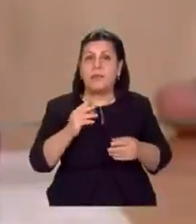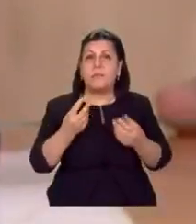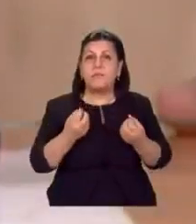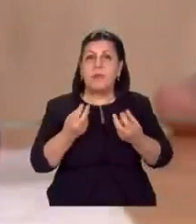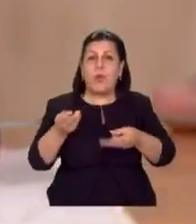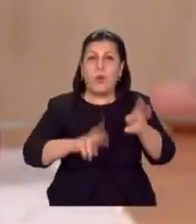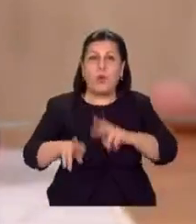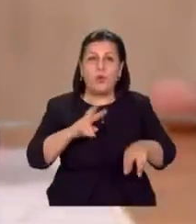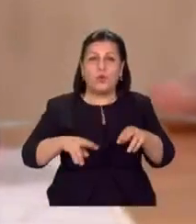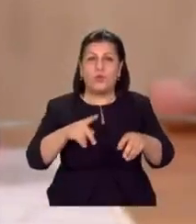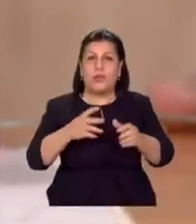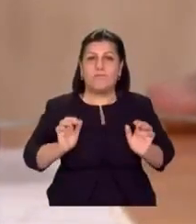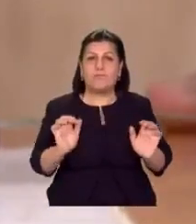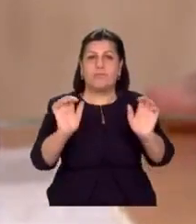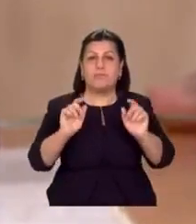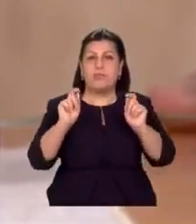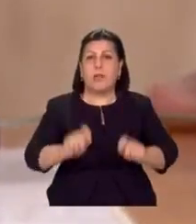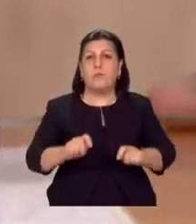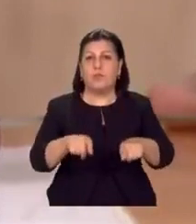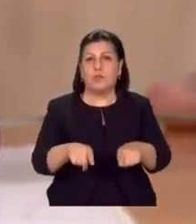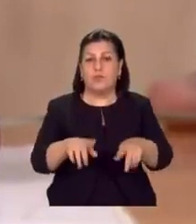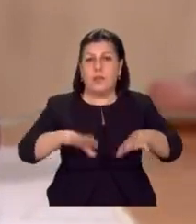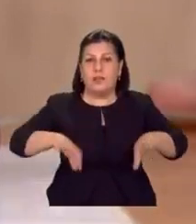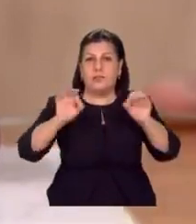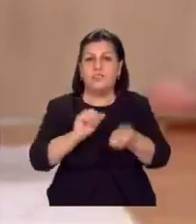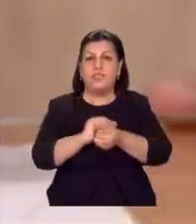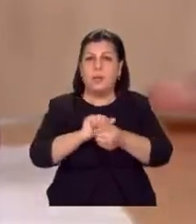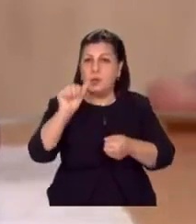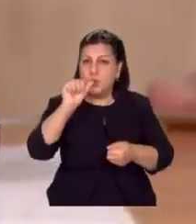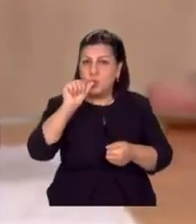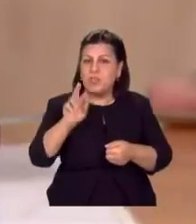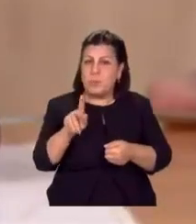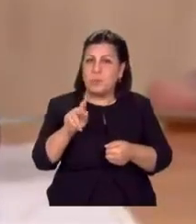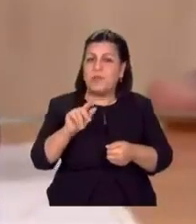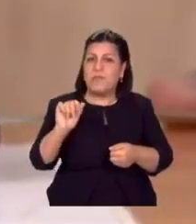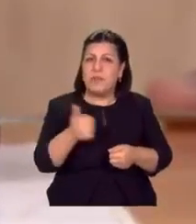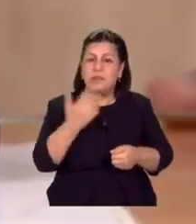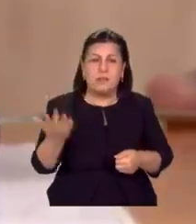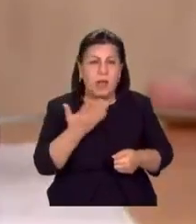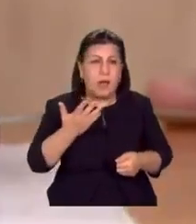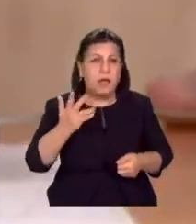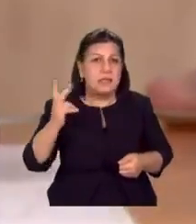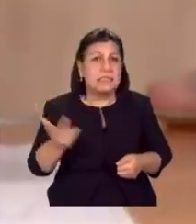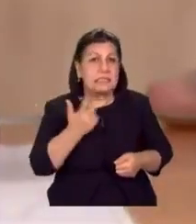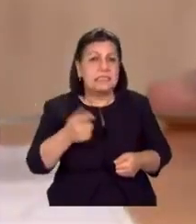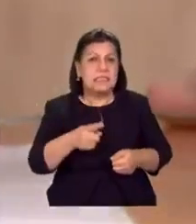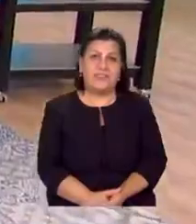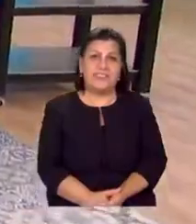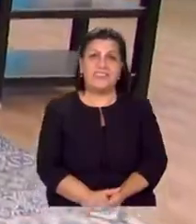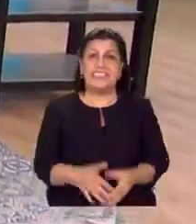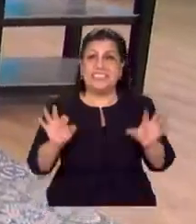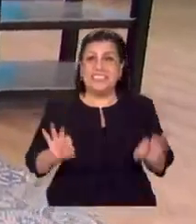dezenfektanı kendiniz üretilmiş oluyorsunuz bu kadar asit olsa da çamaşır suyu kadar etkili Hatta daha hızlı etkili olduğunu